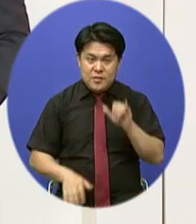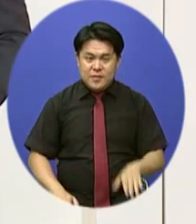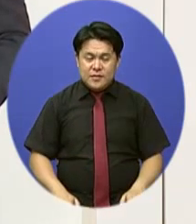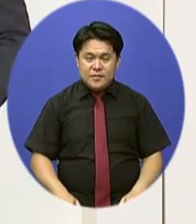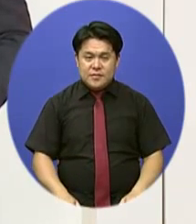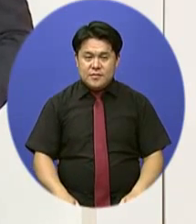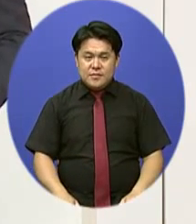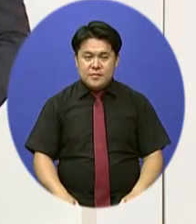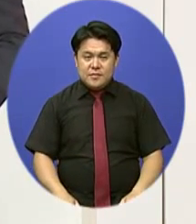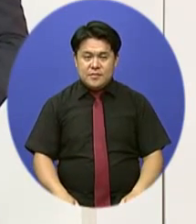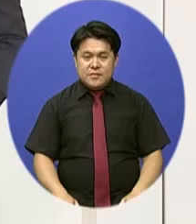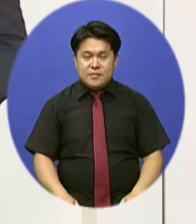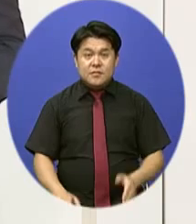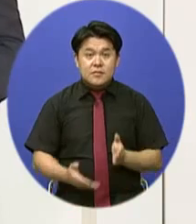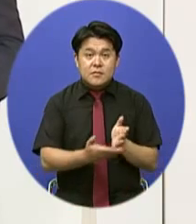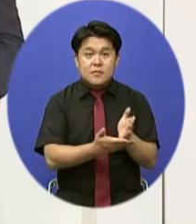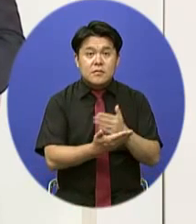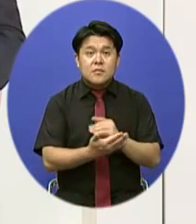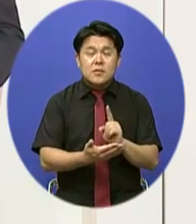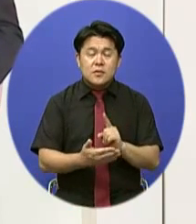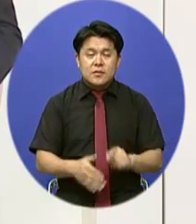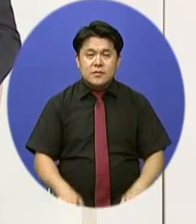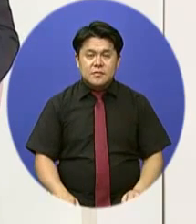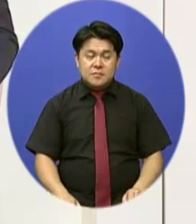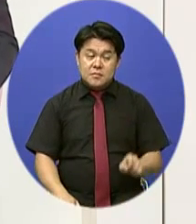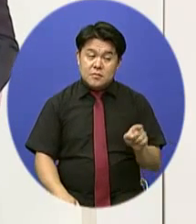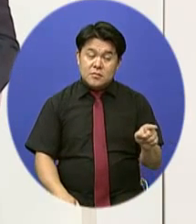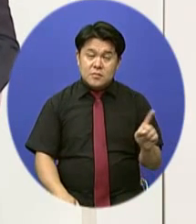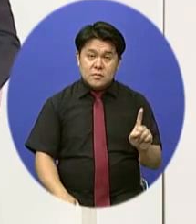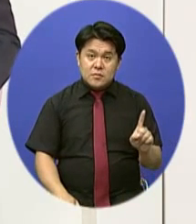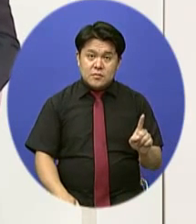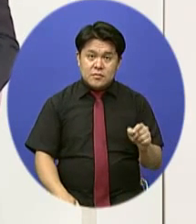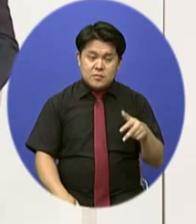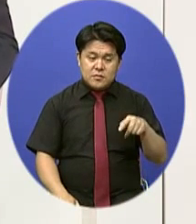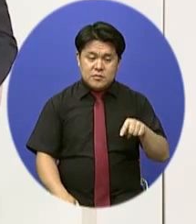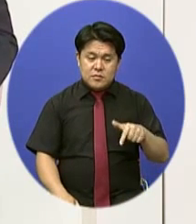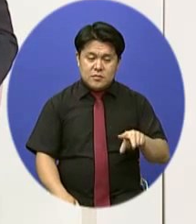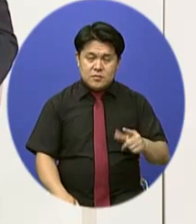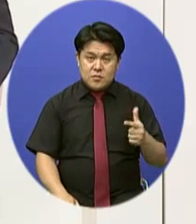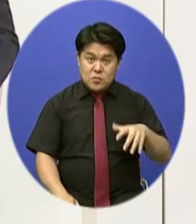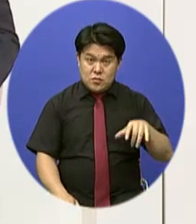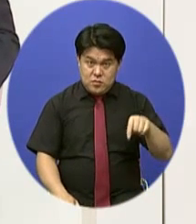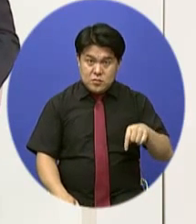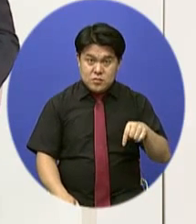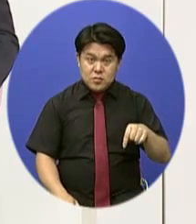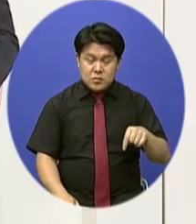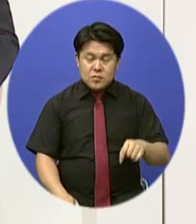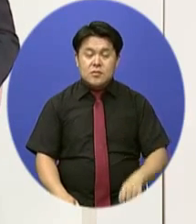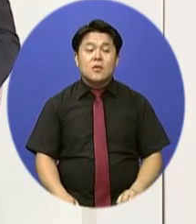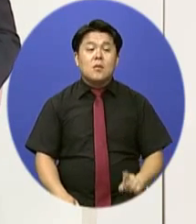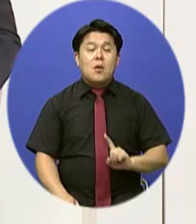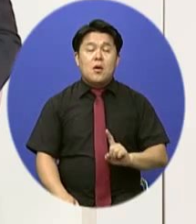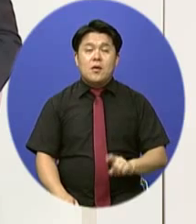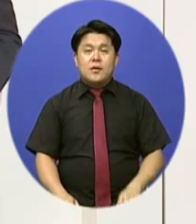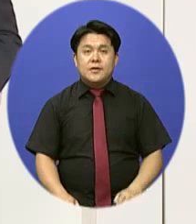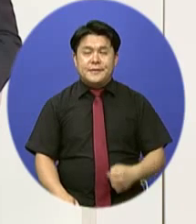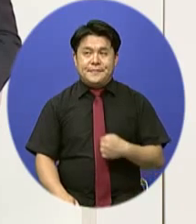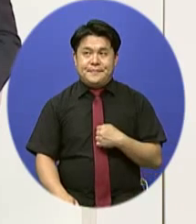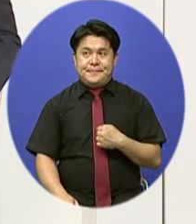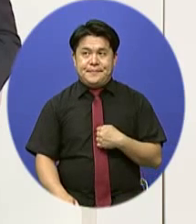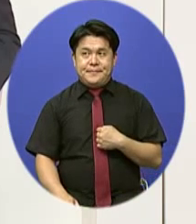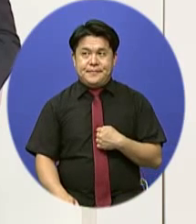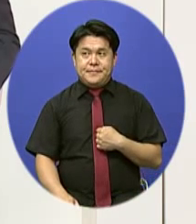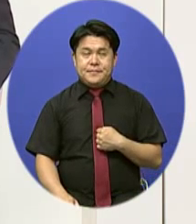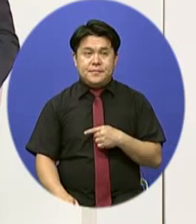가실 거예요? 어느 저기 이제 여기 이거 죽전이거든요. 죽전 네. 죽전. 그러면 저 제가